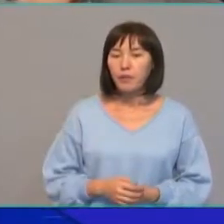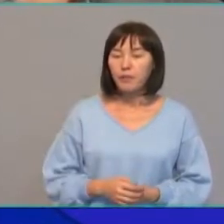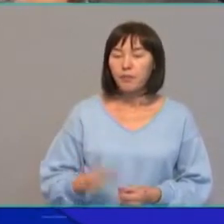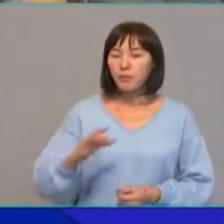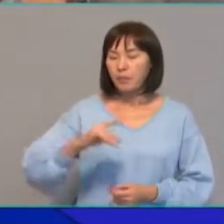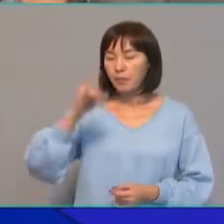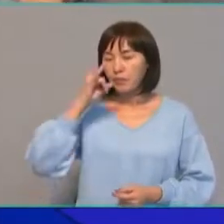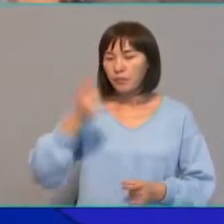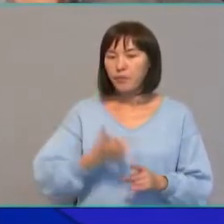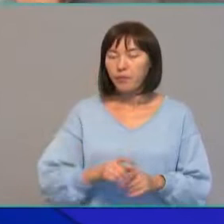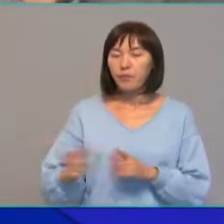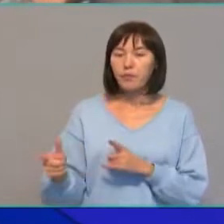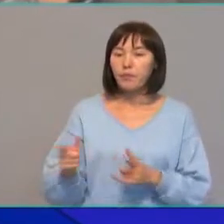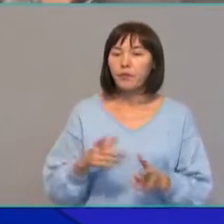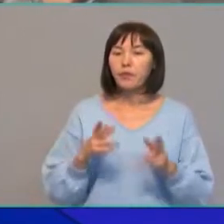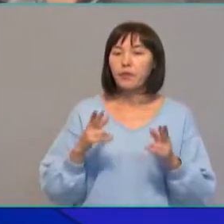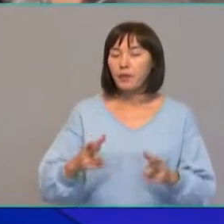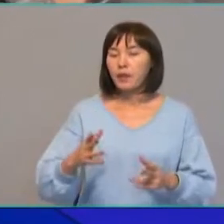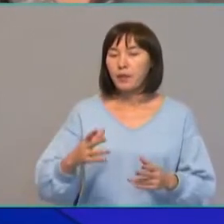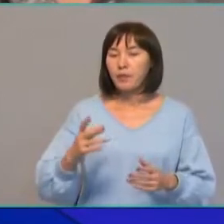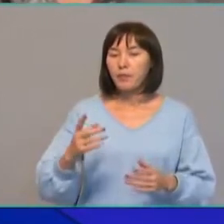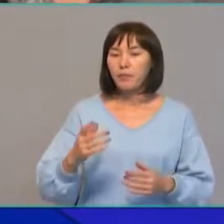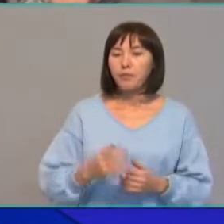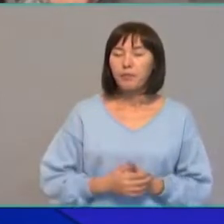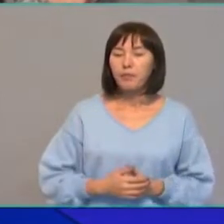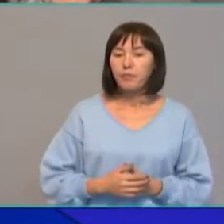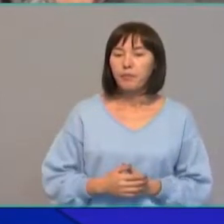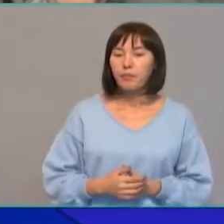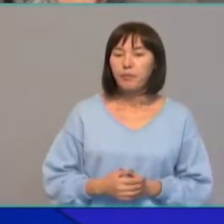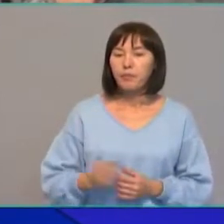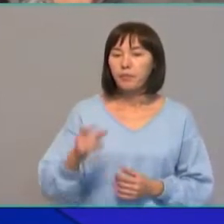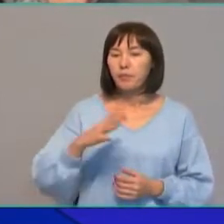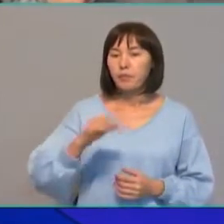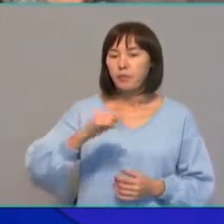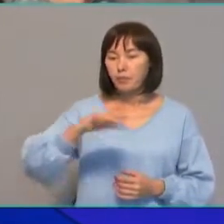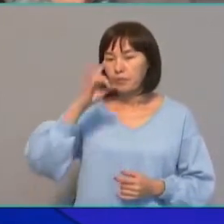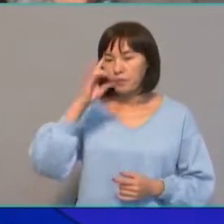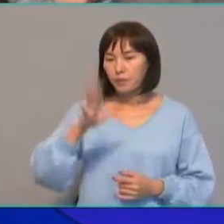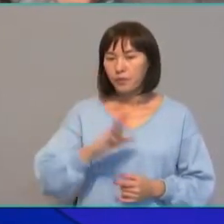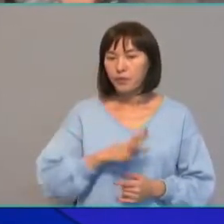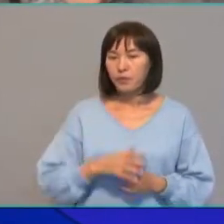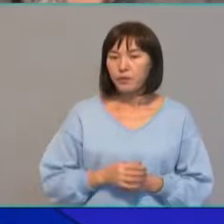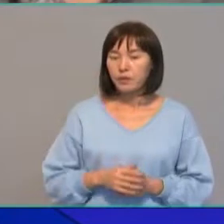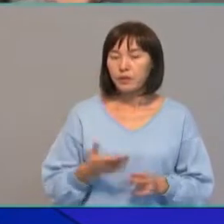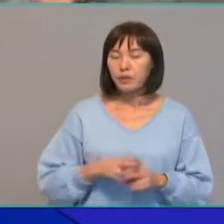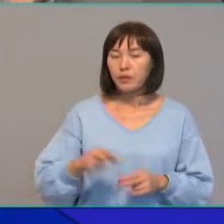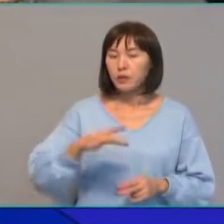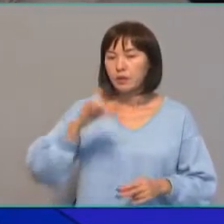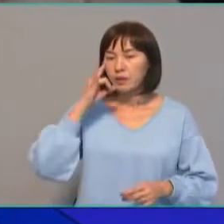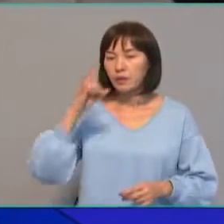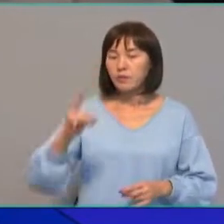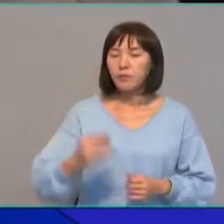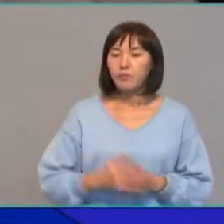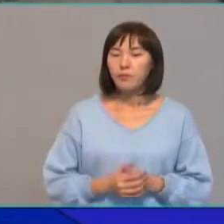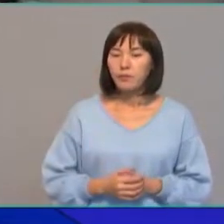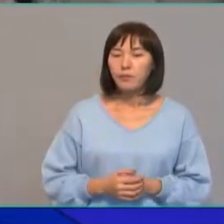Азия чемпионатына өте дайындықта барып, Аллаға шүкір Аллах тағаланың қалауымен Азия чемпионы атандым. Осы Азия чемпионы атанған